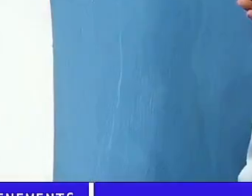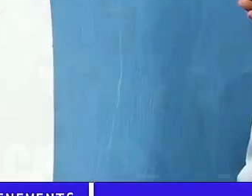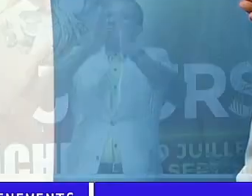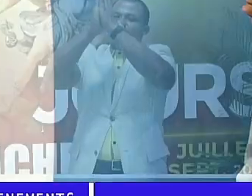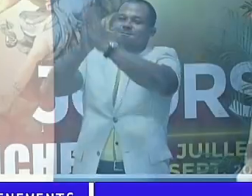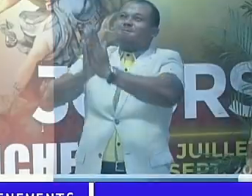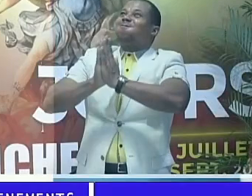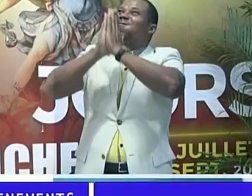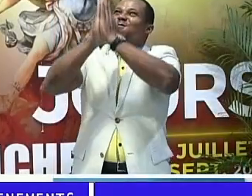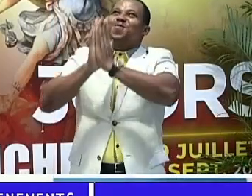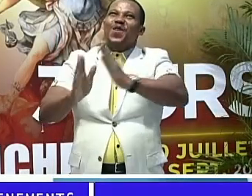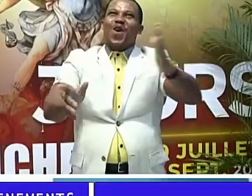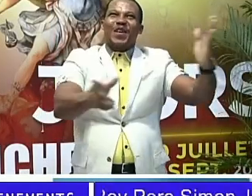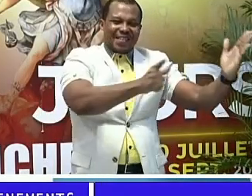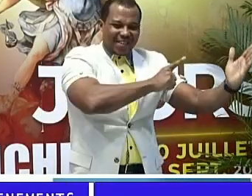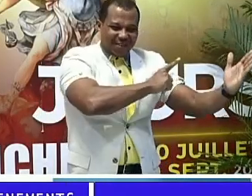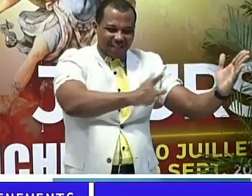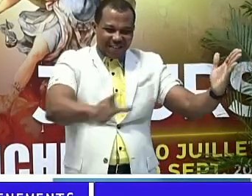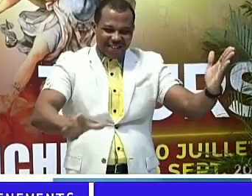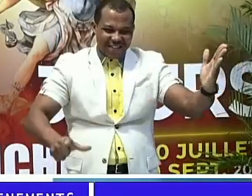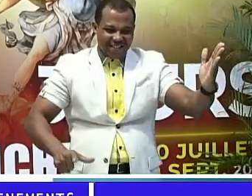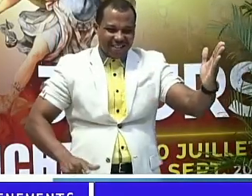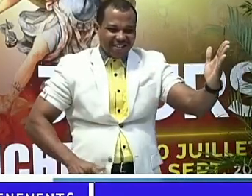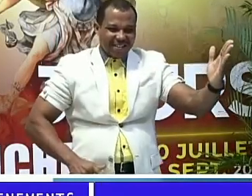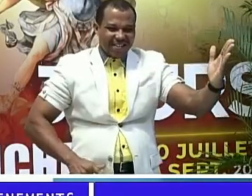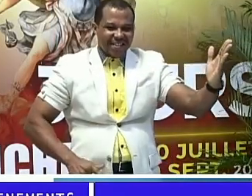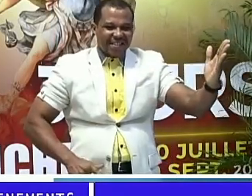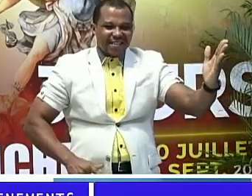Prions le Seigneur.